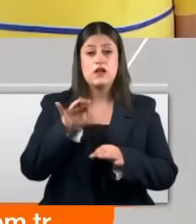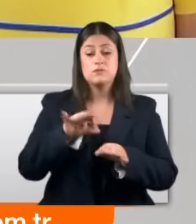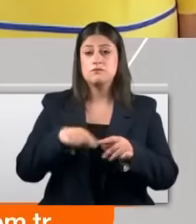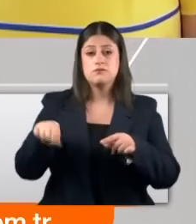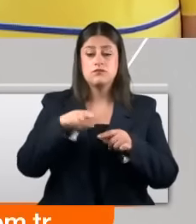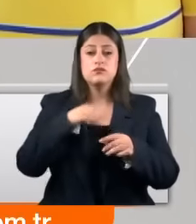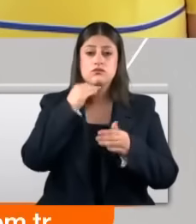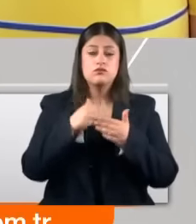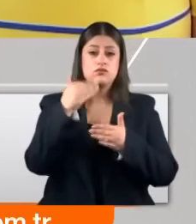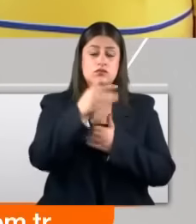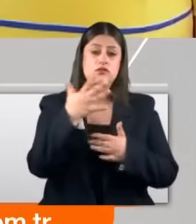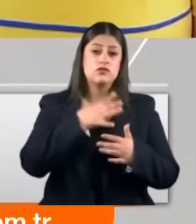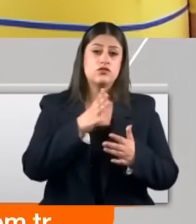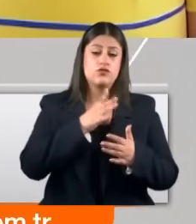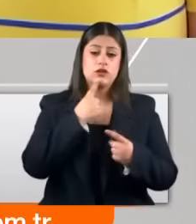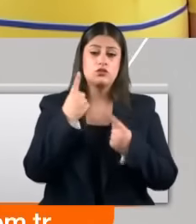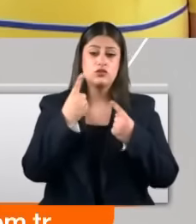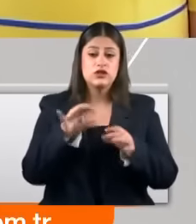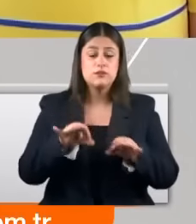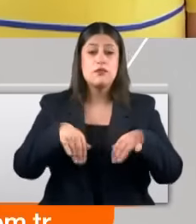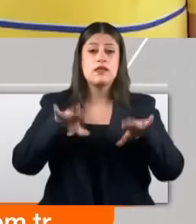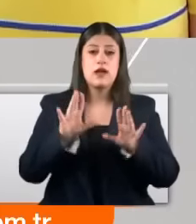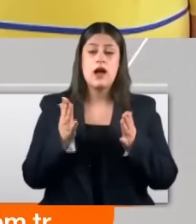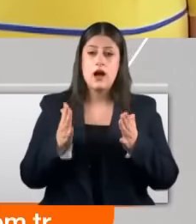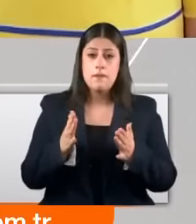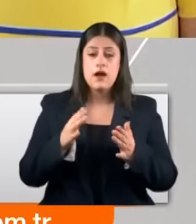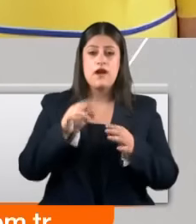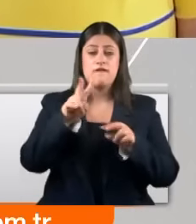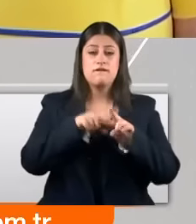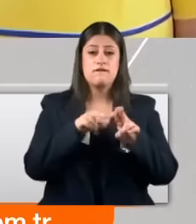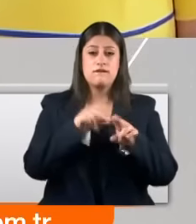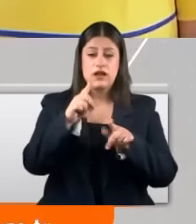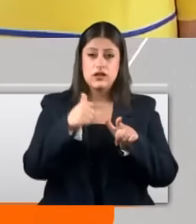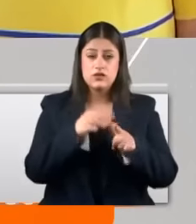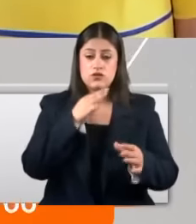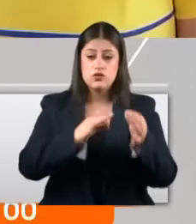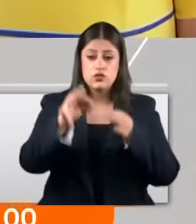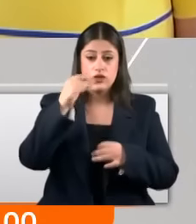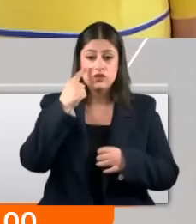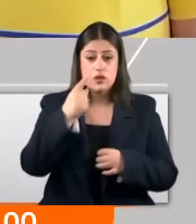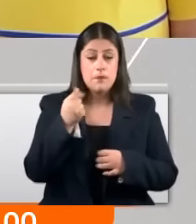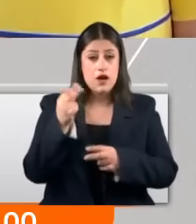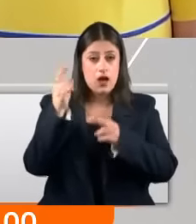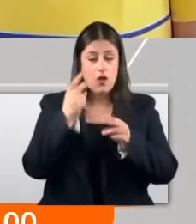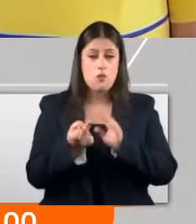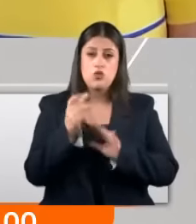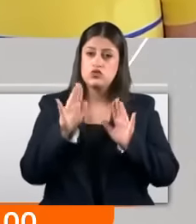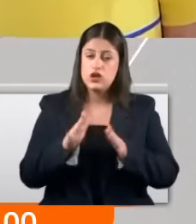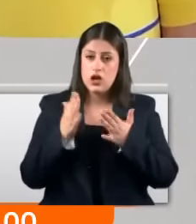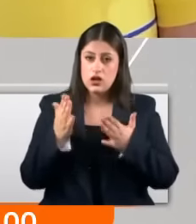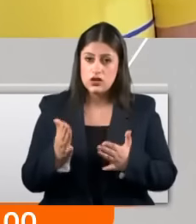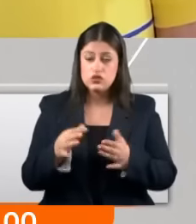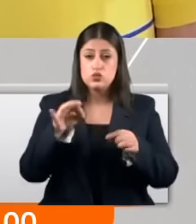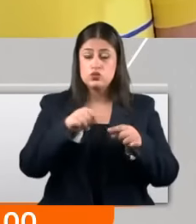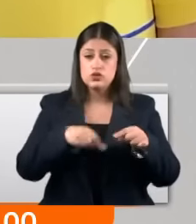ediyorlar. Şu anda demiyorum ama birkaç sene sonra vakıf üniversitelerinin para yerleri de boş kalacak. O zaman bu sektörde